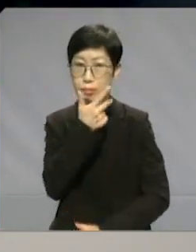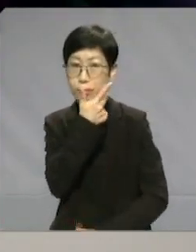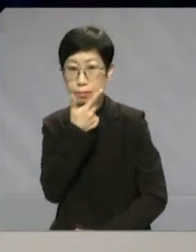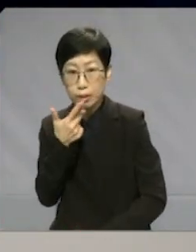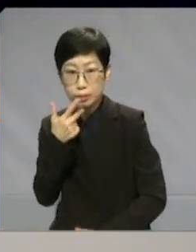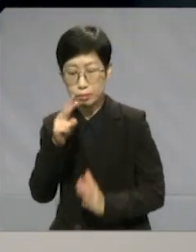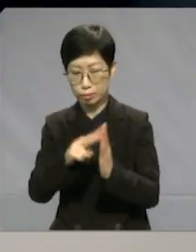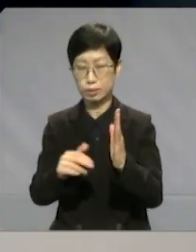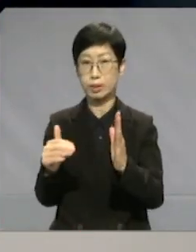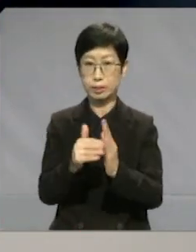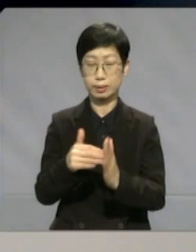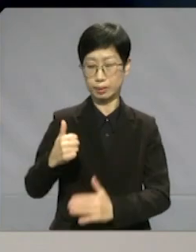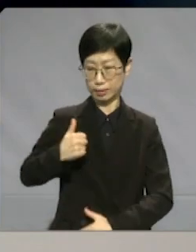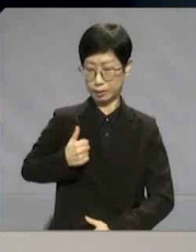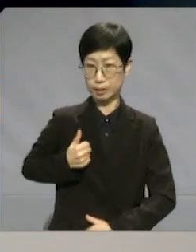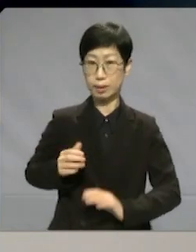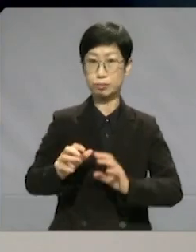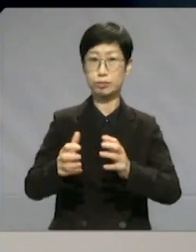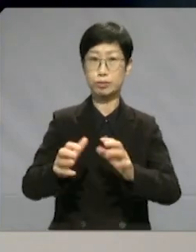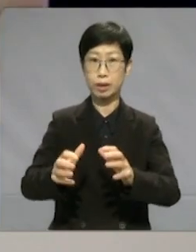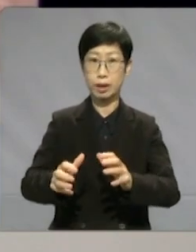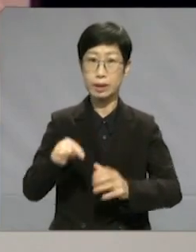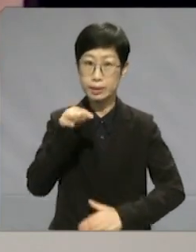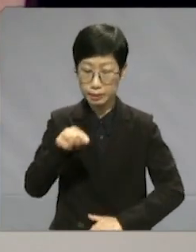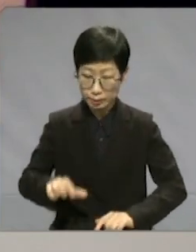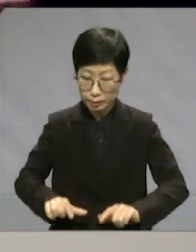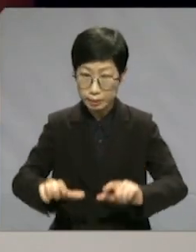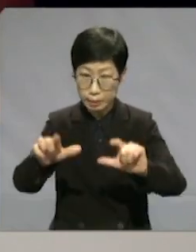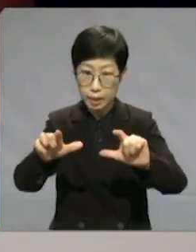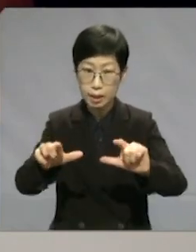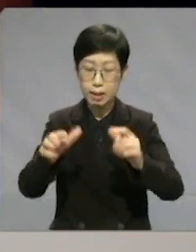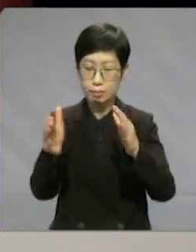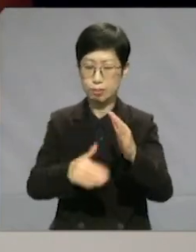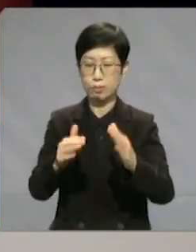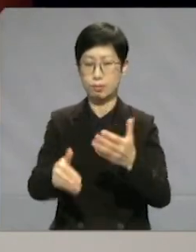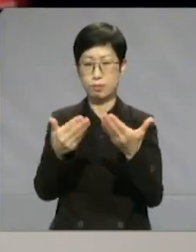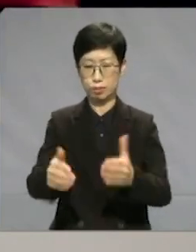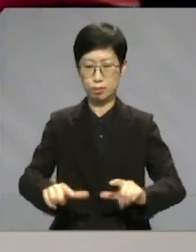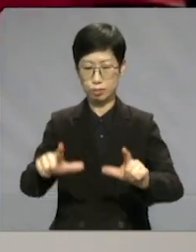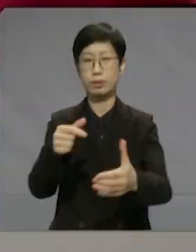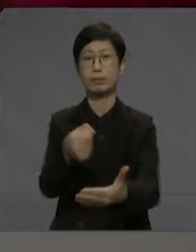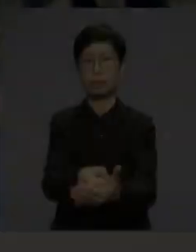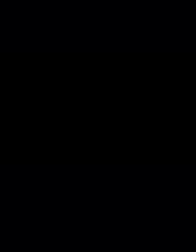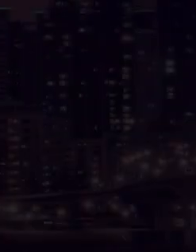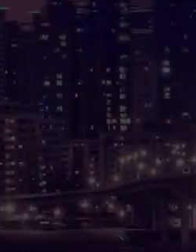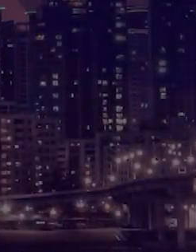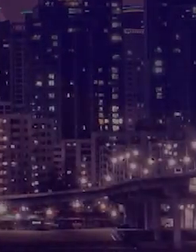영국, 뉴질랜드, 캐나다 등의 국가들은 박싱데이를 공휴일로 지정하고 있습니다.